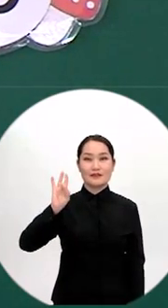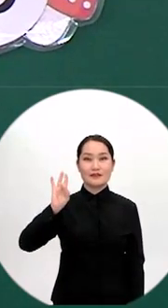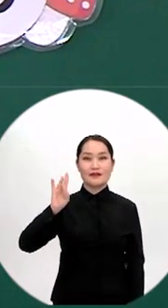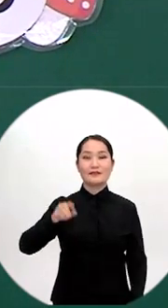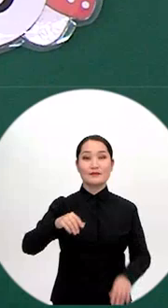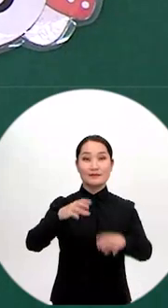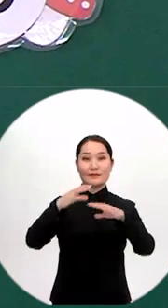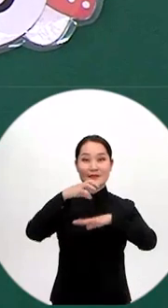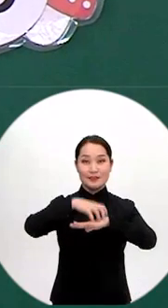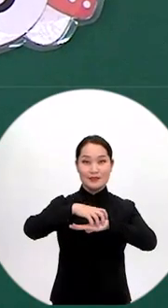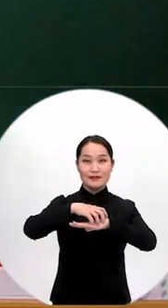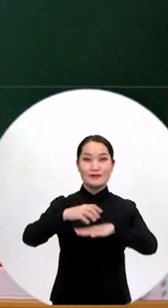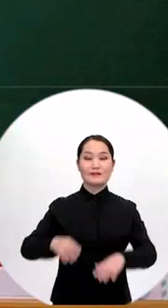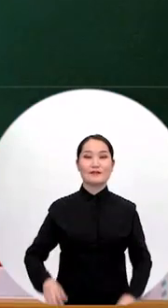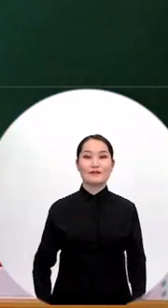Гэр.